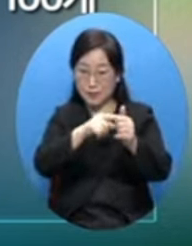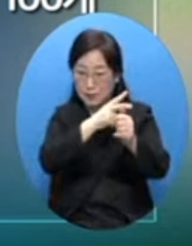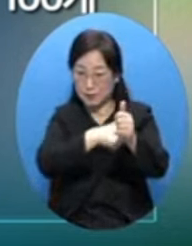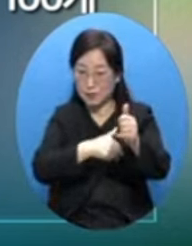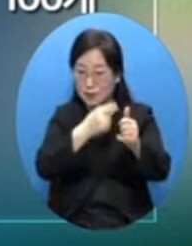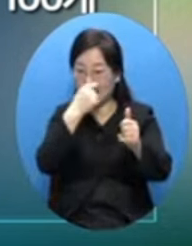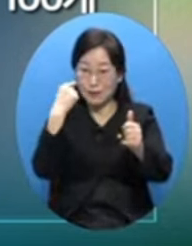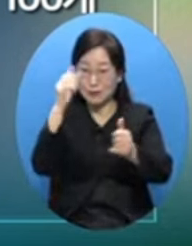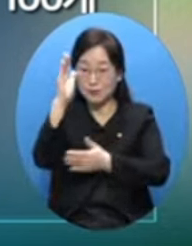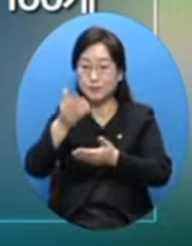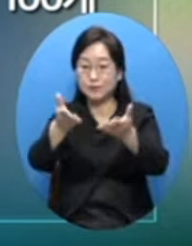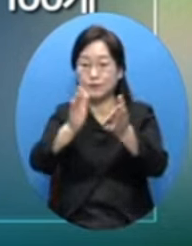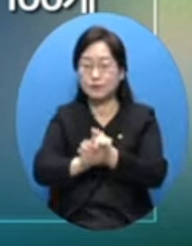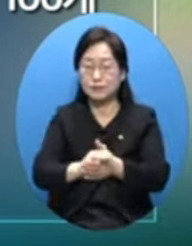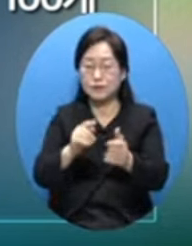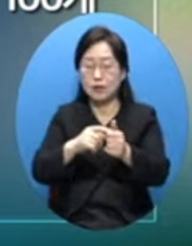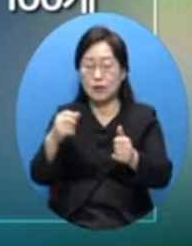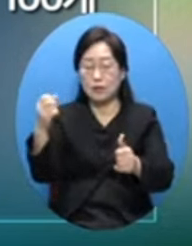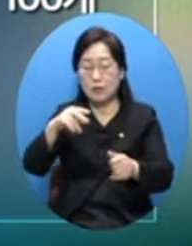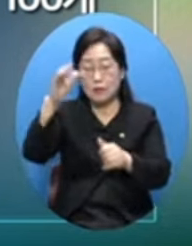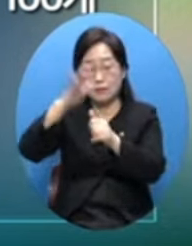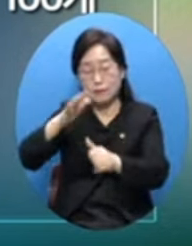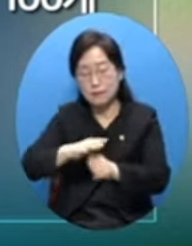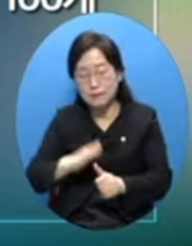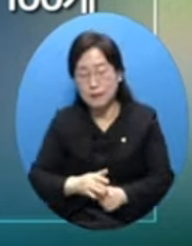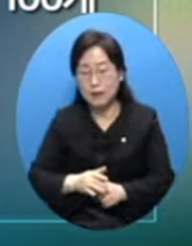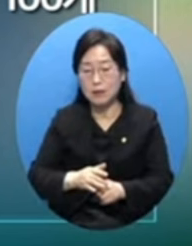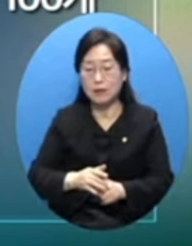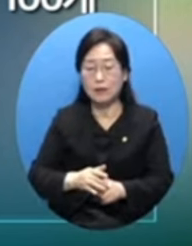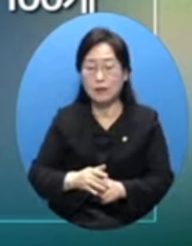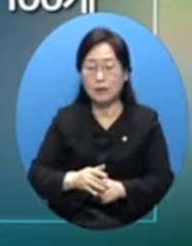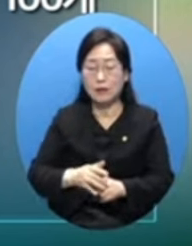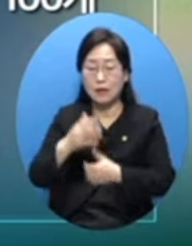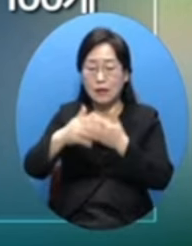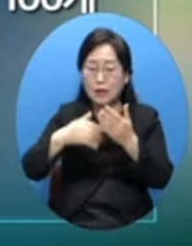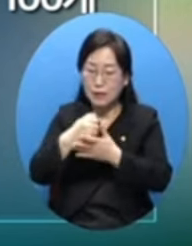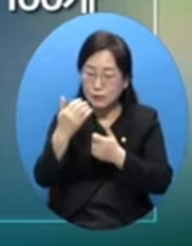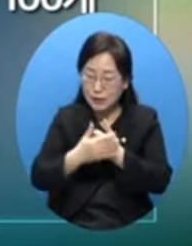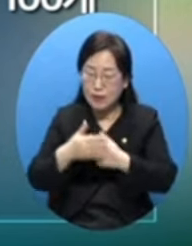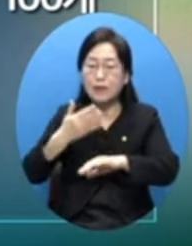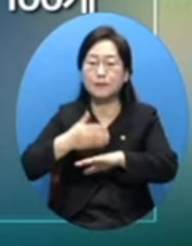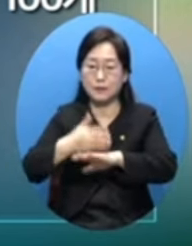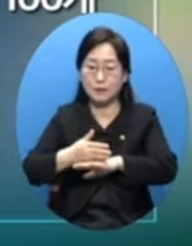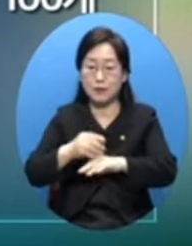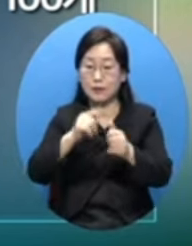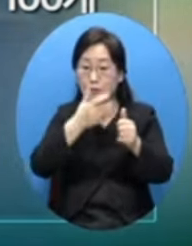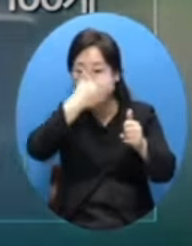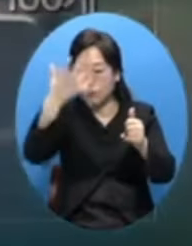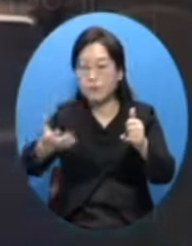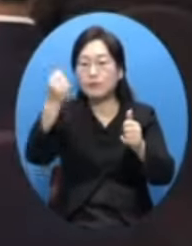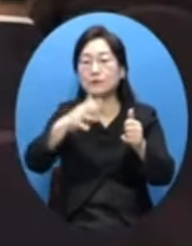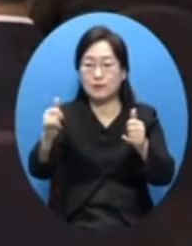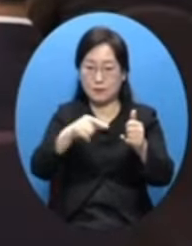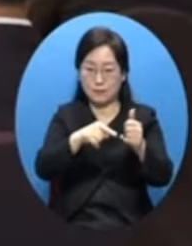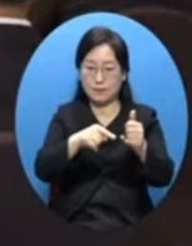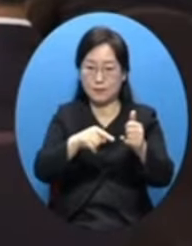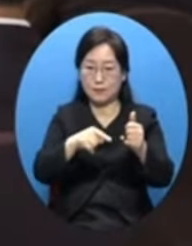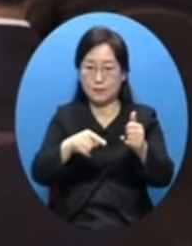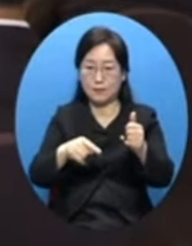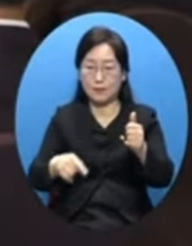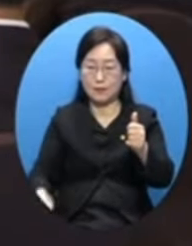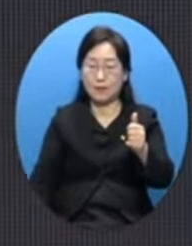원합니다 거듭된 실패 속에 찾아온 하나님의 은혜를 그 감사했습니다 그는 꿈꾸는 사람입니다